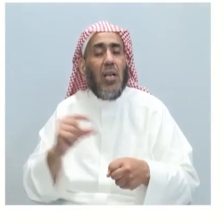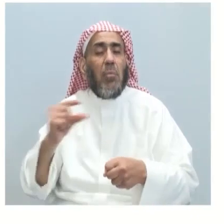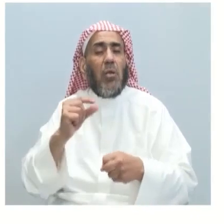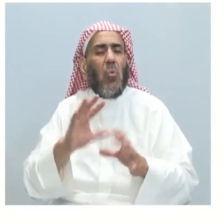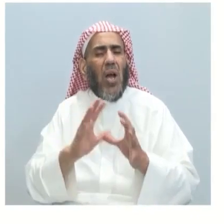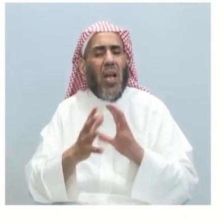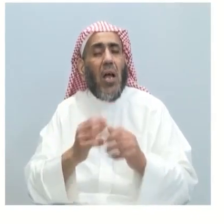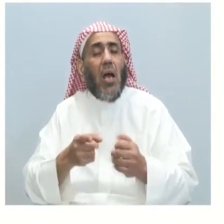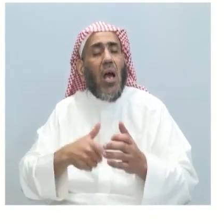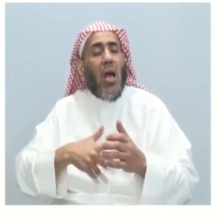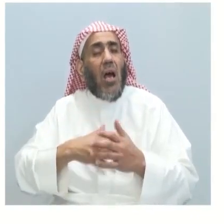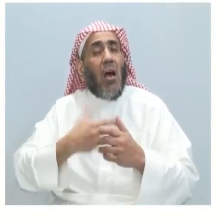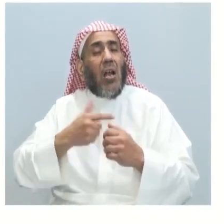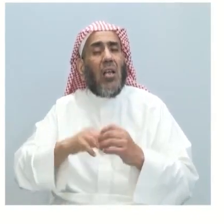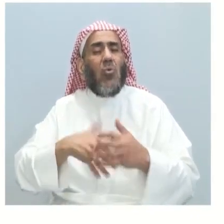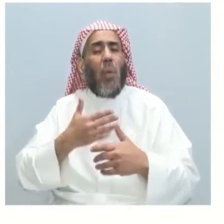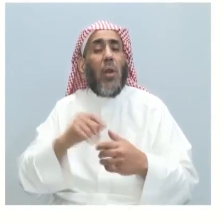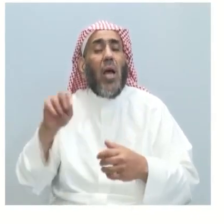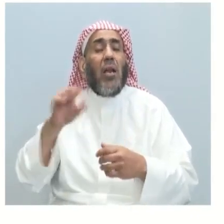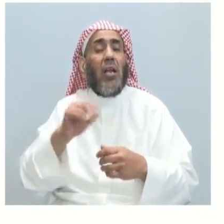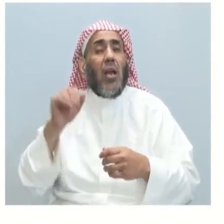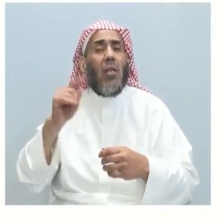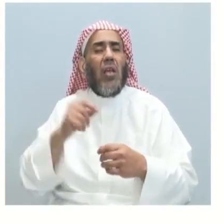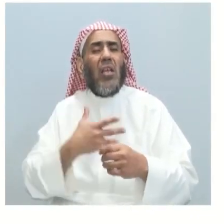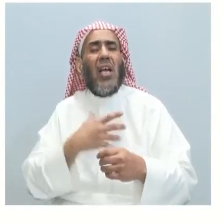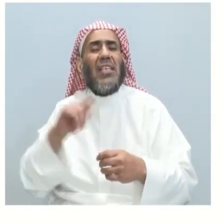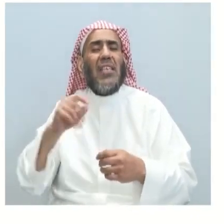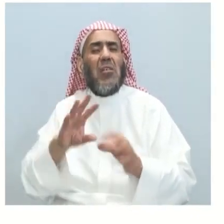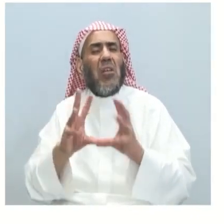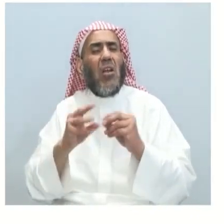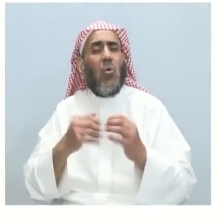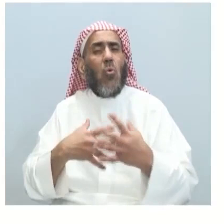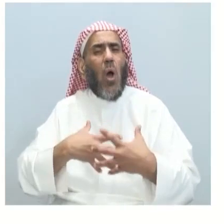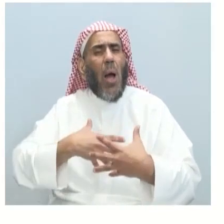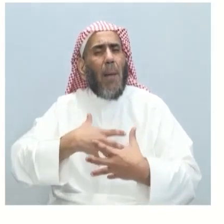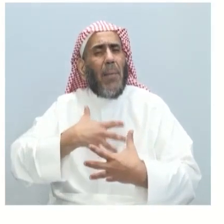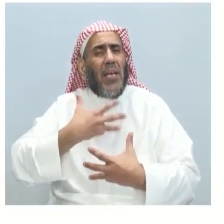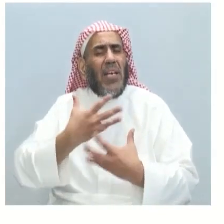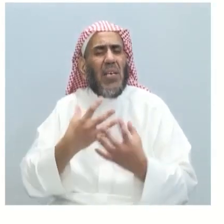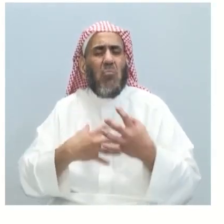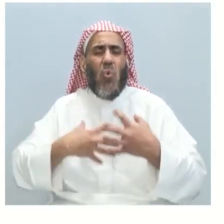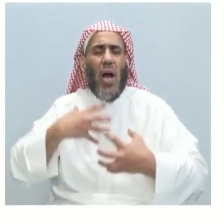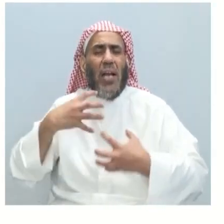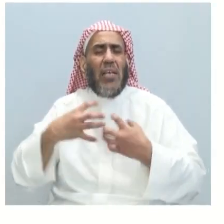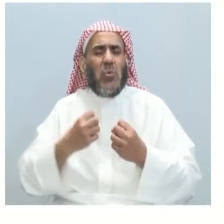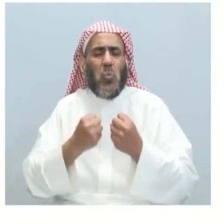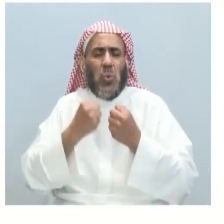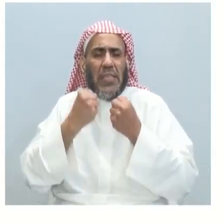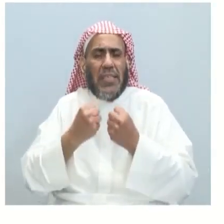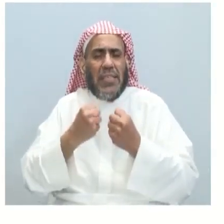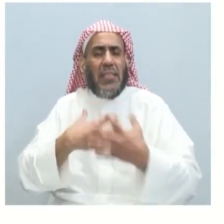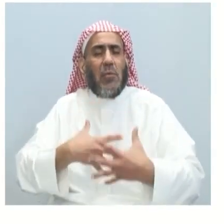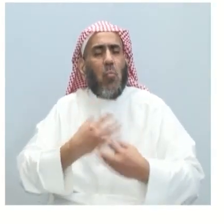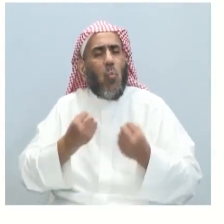وكانه اراد ان يعبر يقضان يقضان حيران حيران غصان غصان كانه اراد ان يعبر عن معاناته وعن شده معاناته